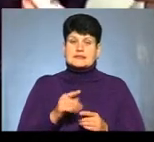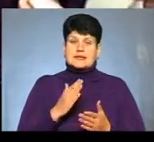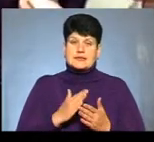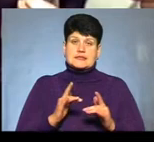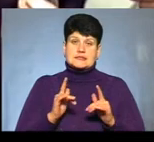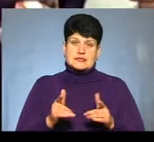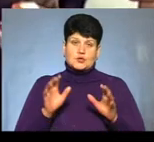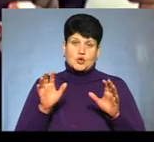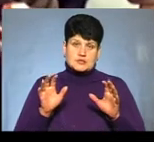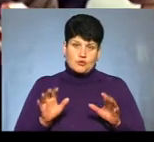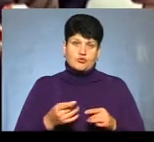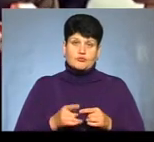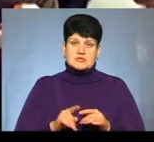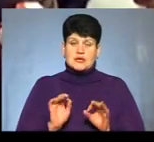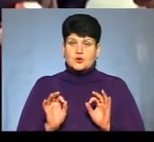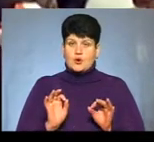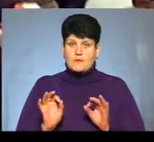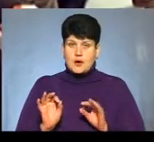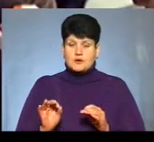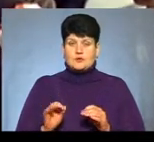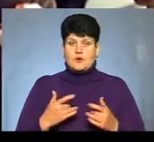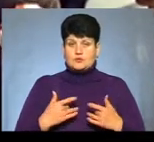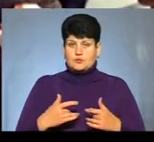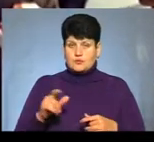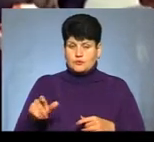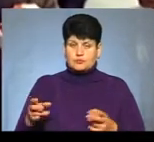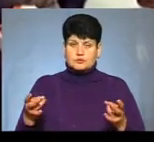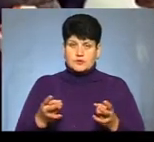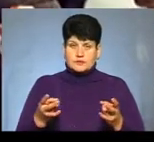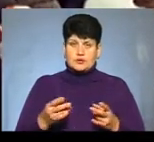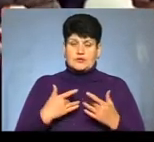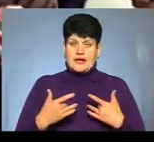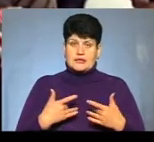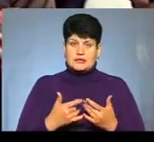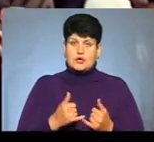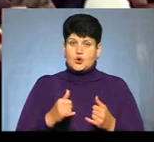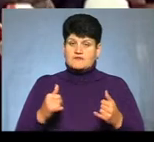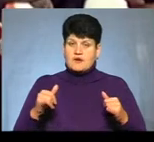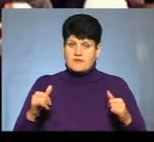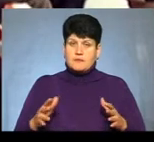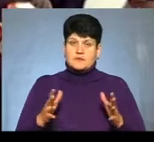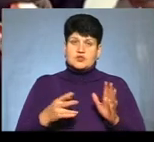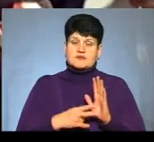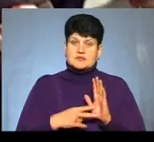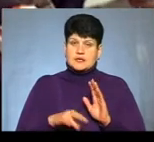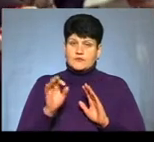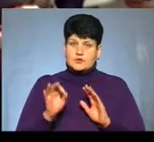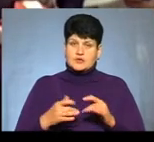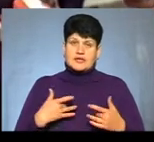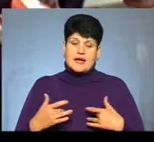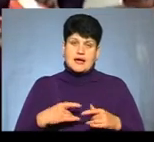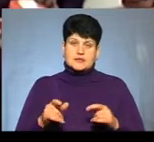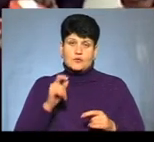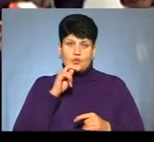це є згідно з законом, це нормально. Акторів зараз потрібно, театри зараз розвиваються. Більш ніж в